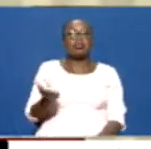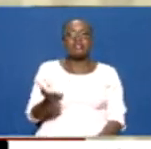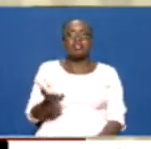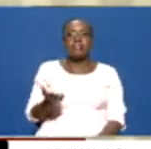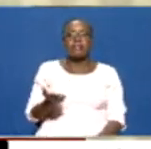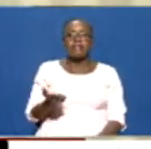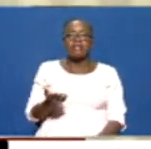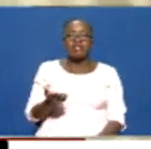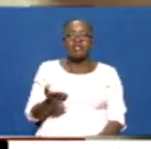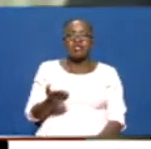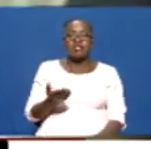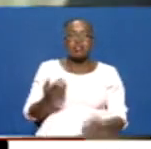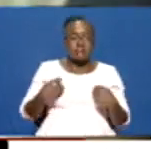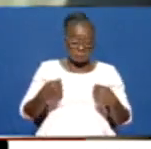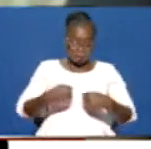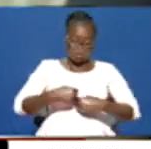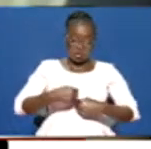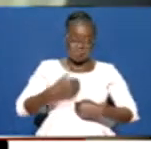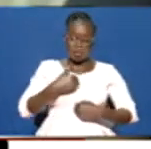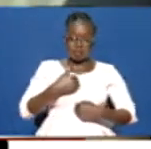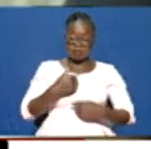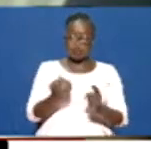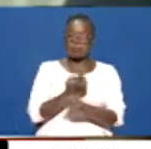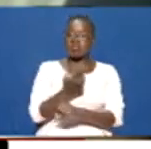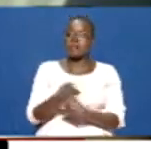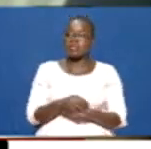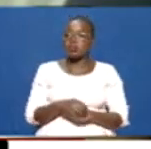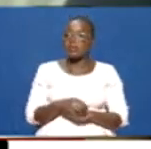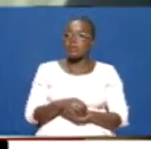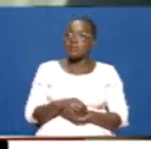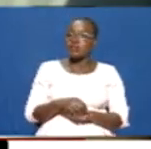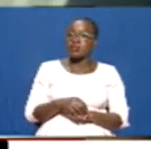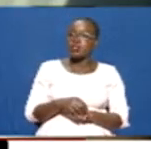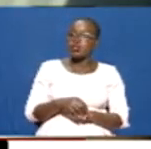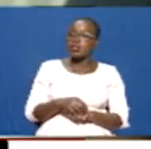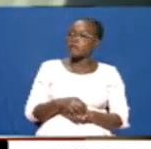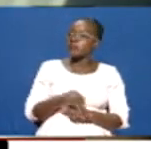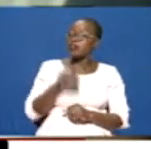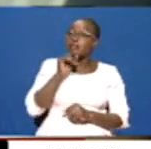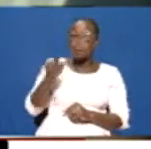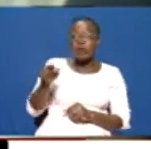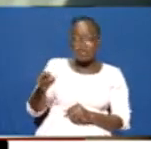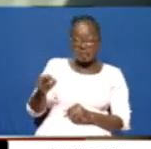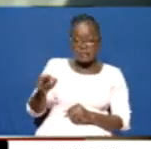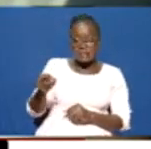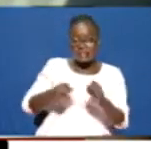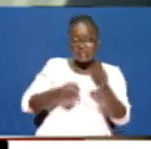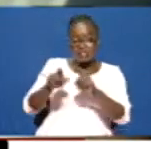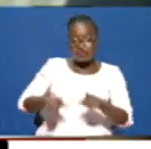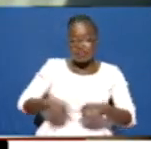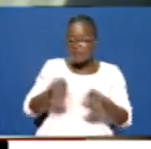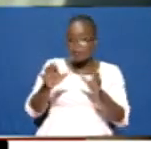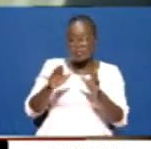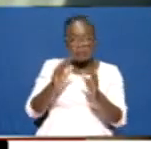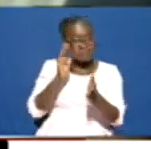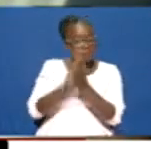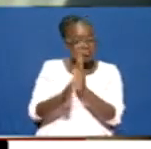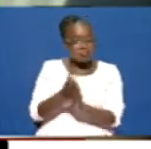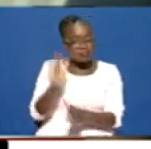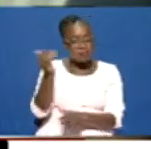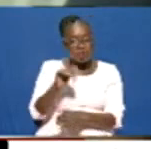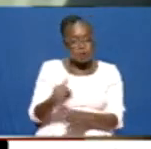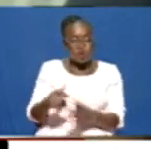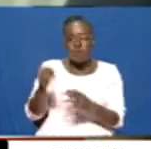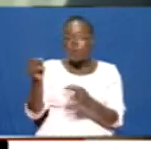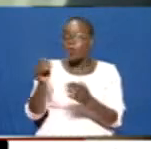alova ni huyu. Kijana hajasafiri maisha yake wala hajaenda kokote, na tunaomba